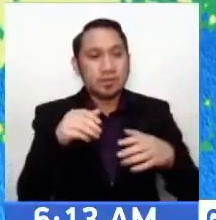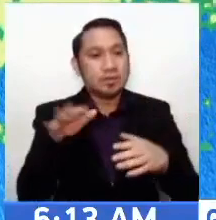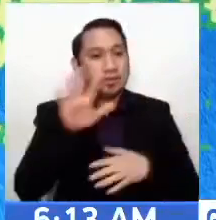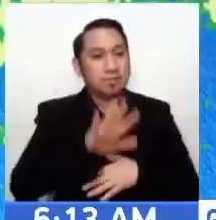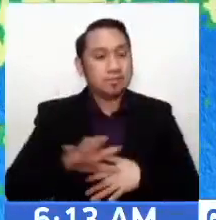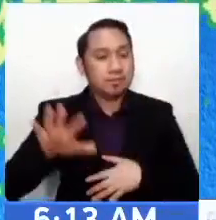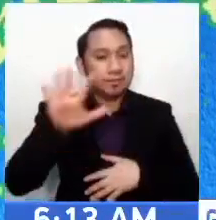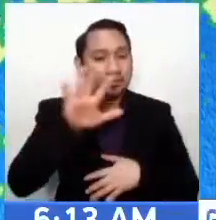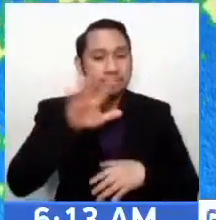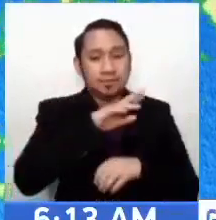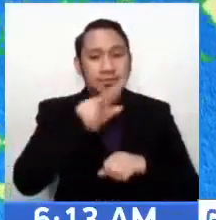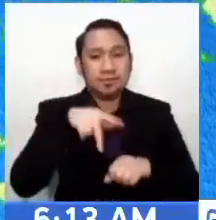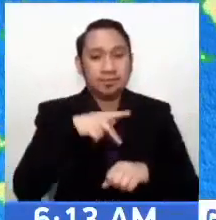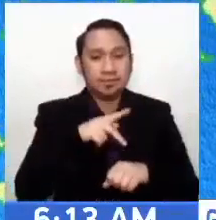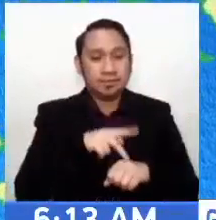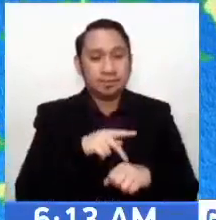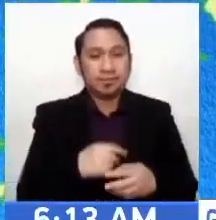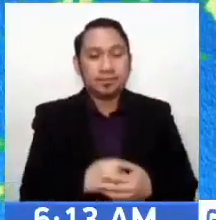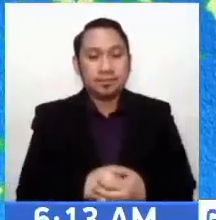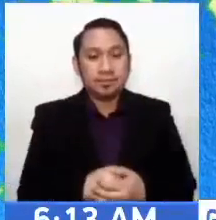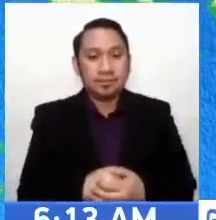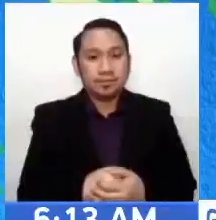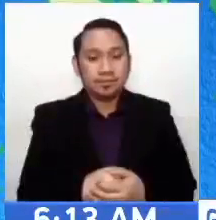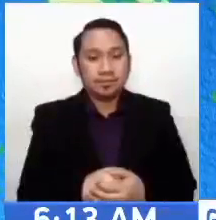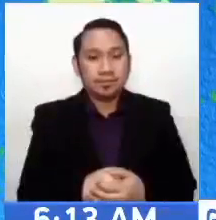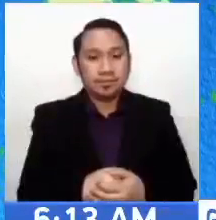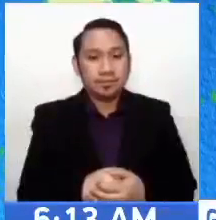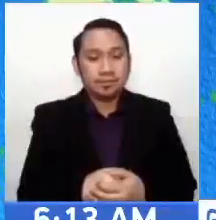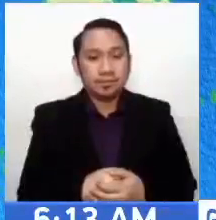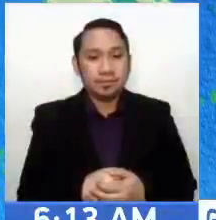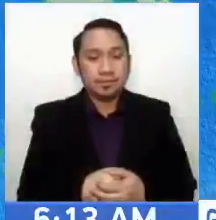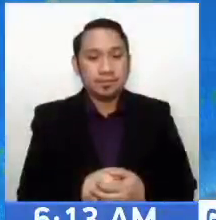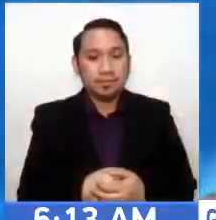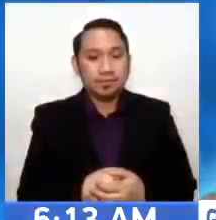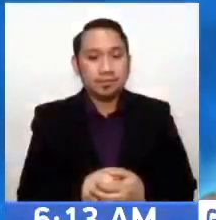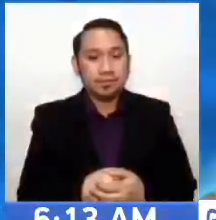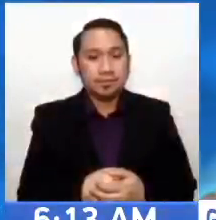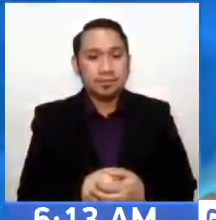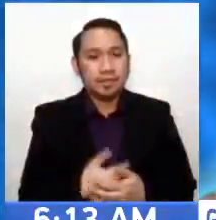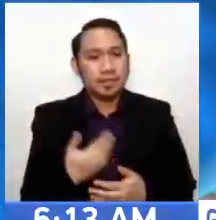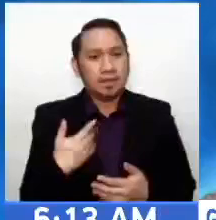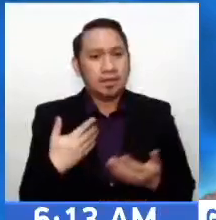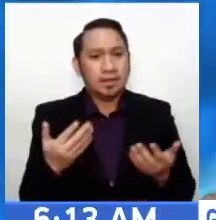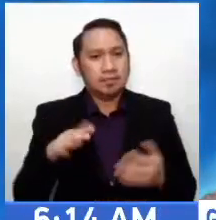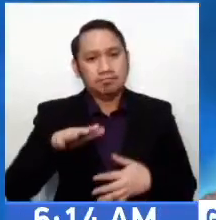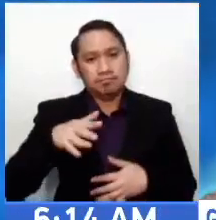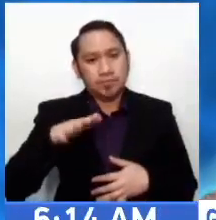rainfall forecast ng Metra Weather. Mababa naman ang tsansa ng ulan dito sa Metro Manila.